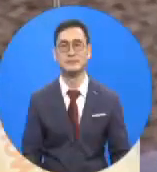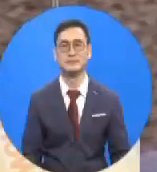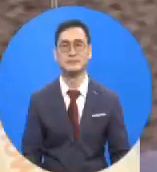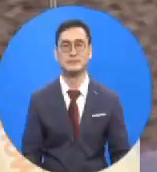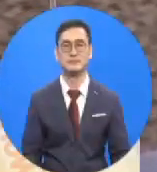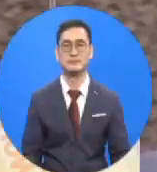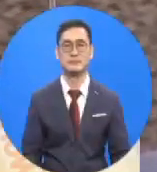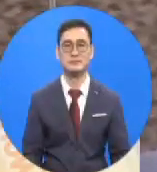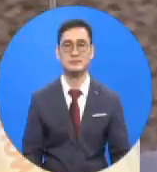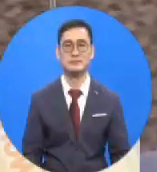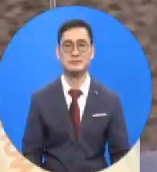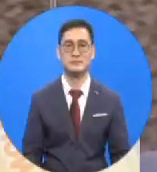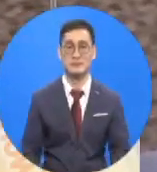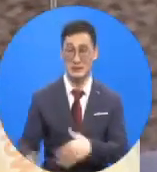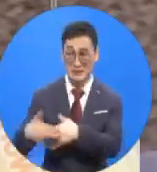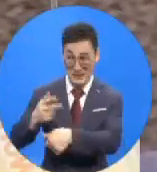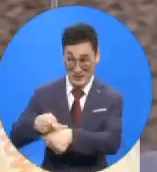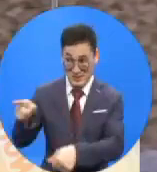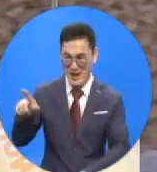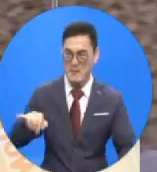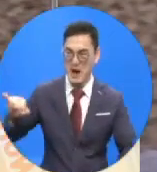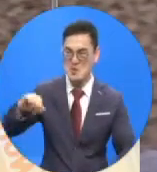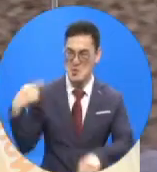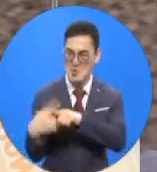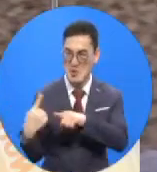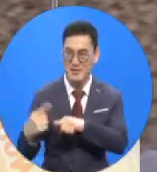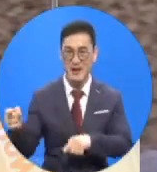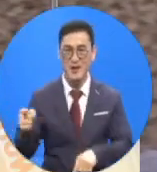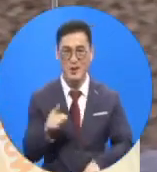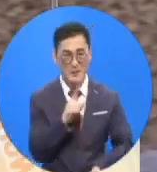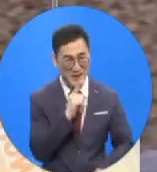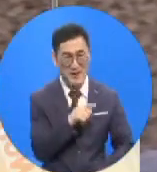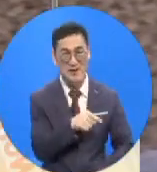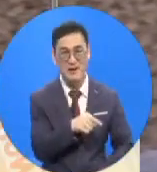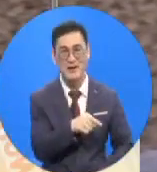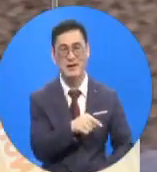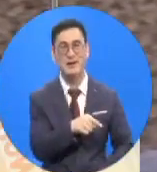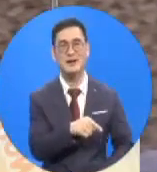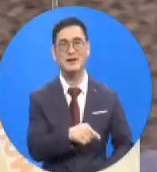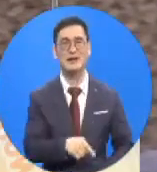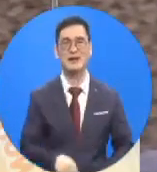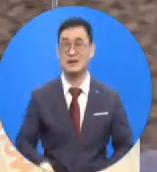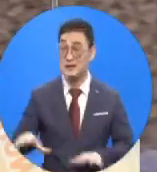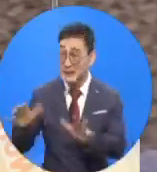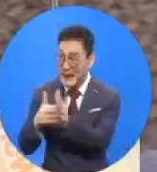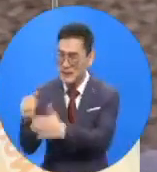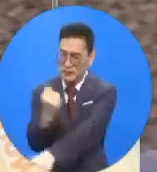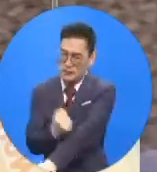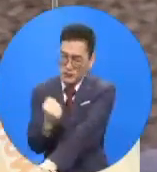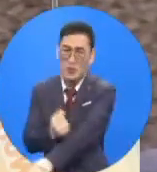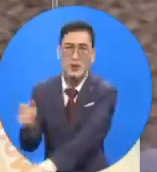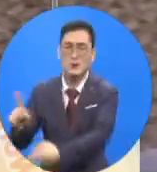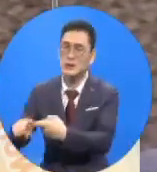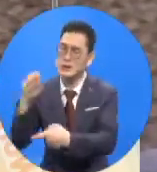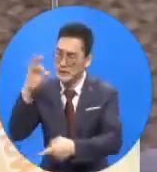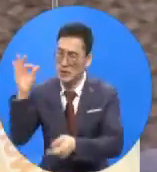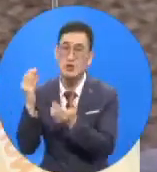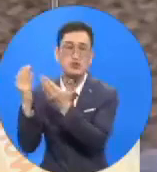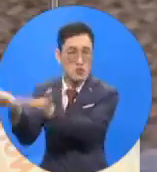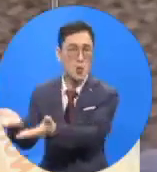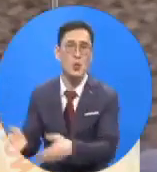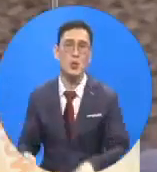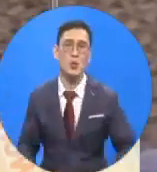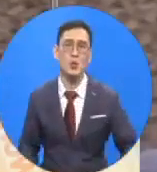바이러스 라고 표현하는 분도 있더라구요 저는 정말 그동안 2분들의 해왔던 노력들 그 인정해 주면서 예 문제가 뭔지 정치학의